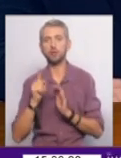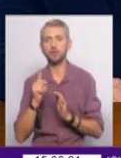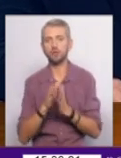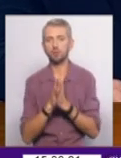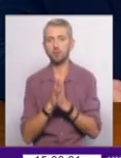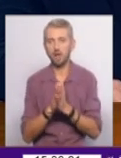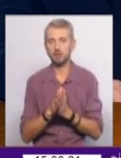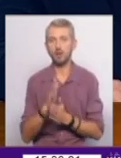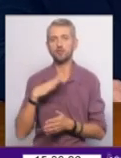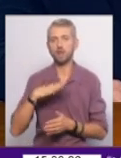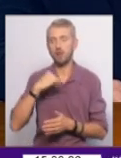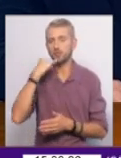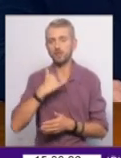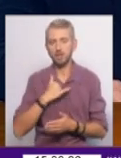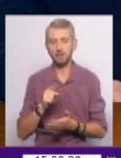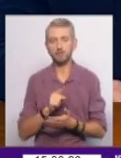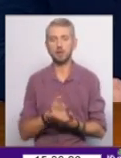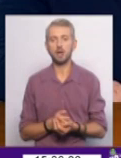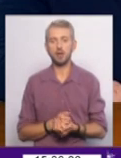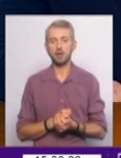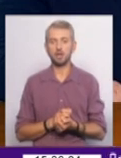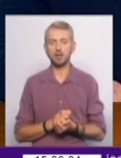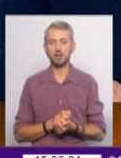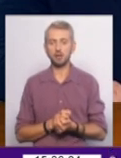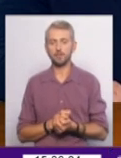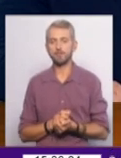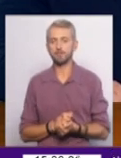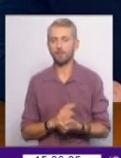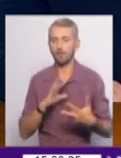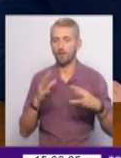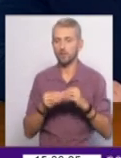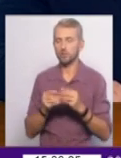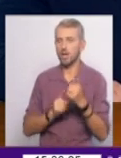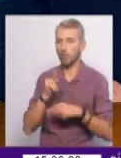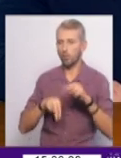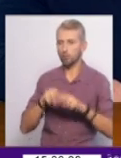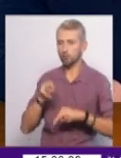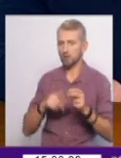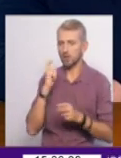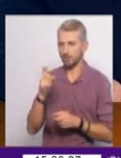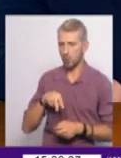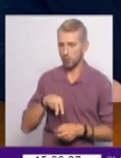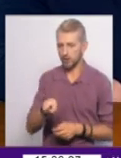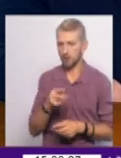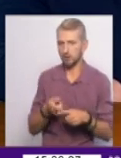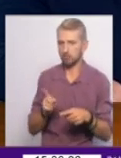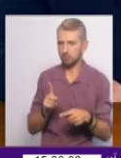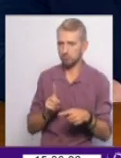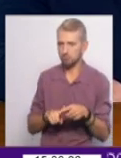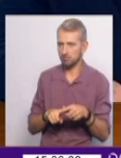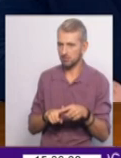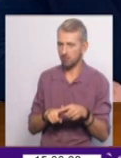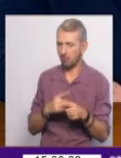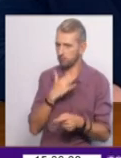ми далі чекаємо дзвінків, обов'язково долучайтеся. Отже, пане Павло, реконструкція трамвайної лінії. Це немала